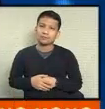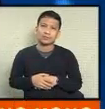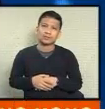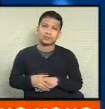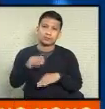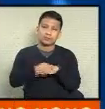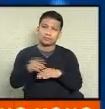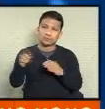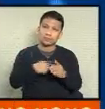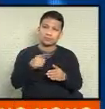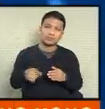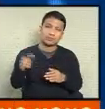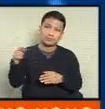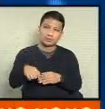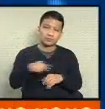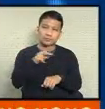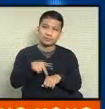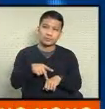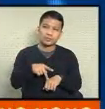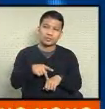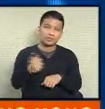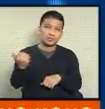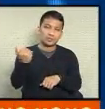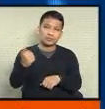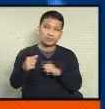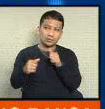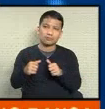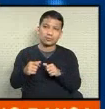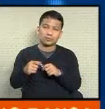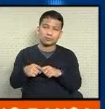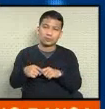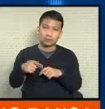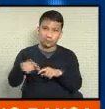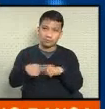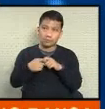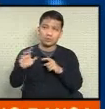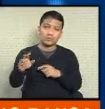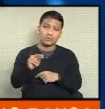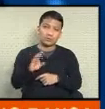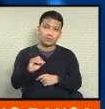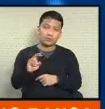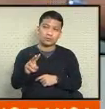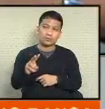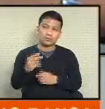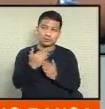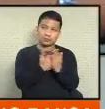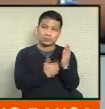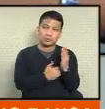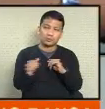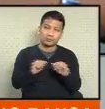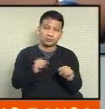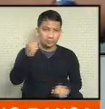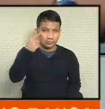Nangangalit ba makansela ang iba pang flights dito sa Pilipinas at sa iba pang bansang hindi naman sakop ng travel ban dahil sa NCOV? Para sa detalye, umasun live